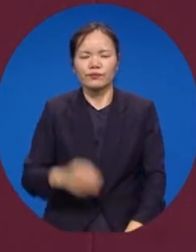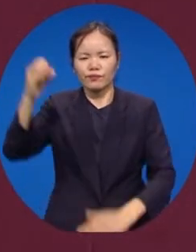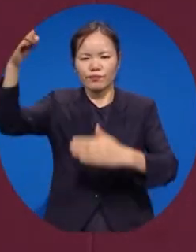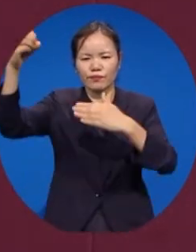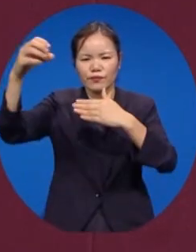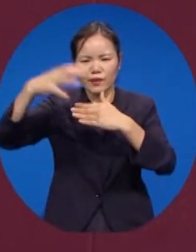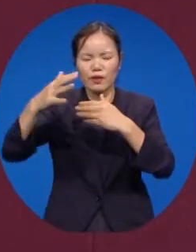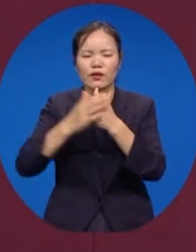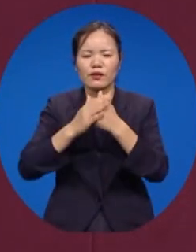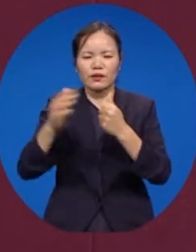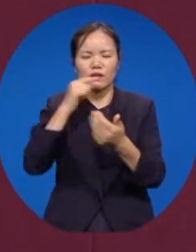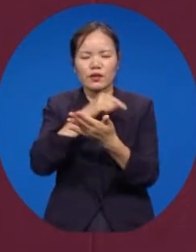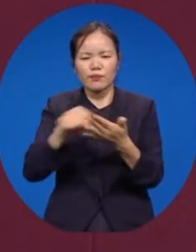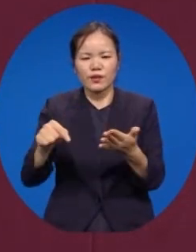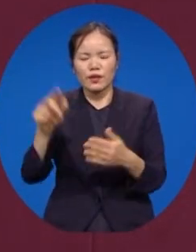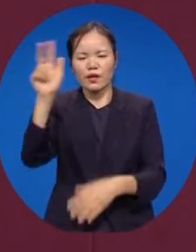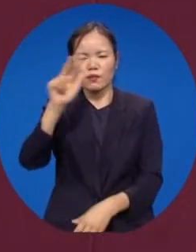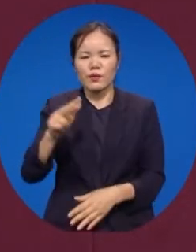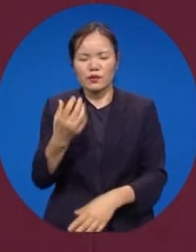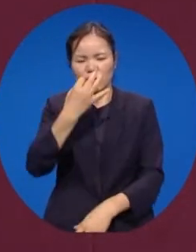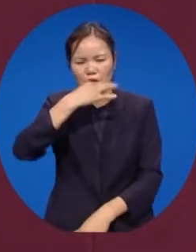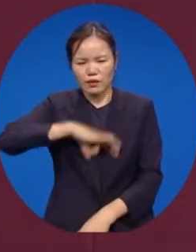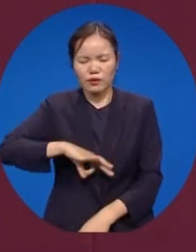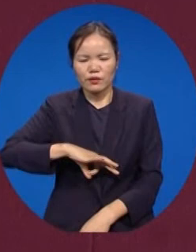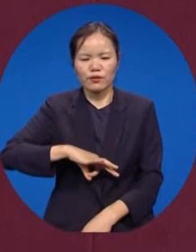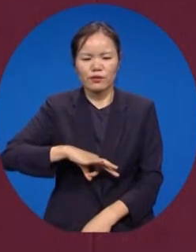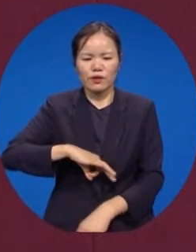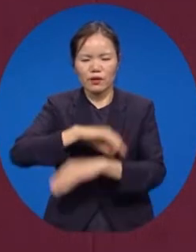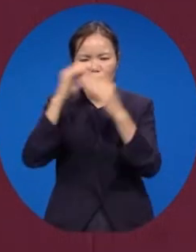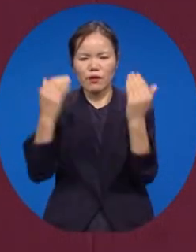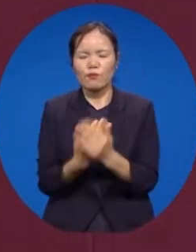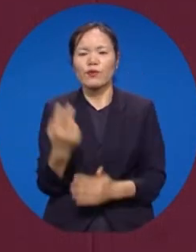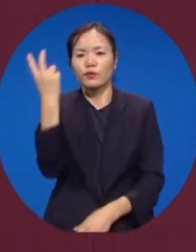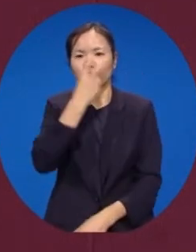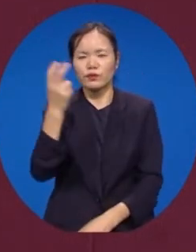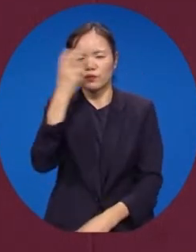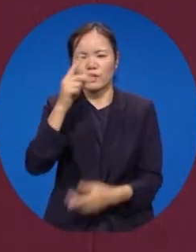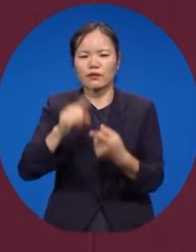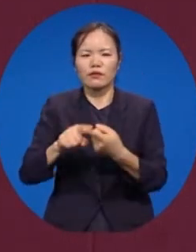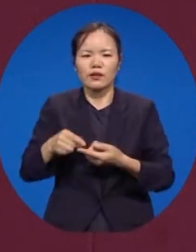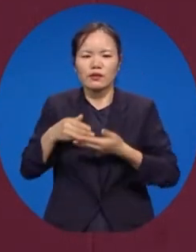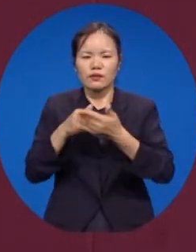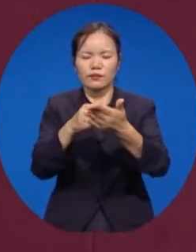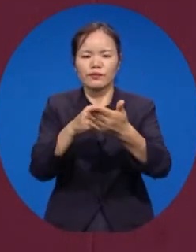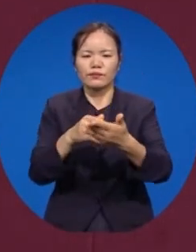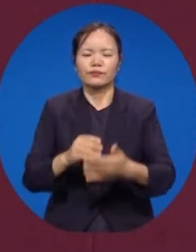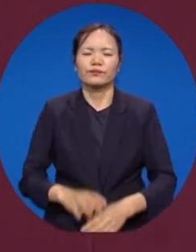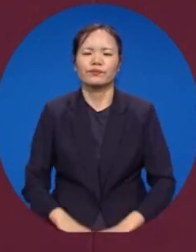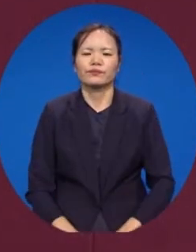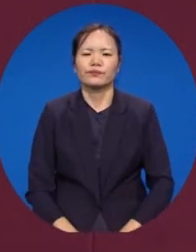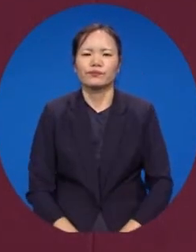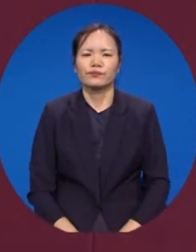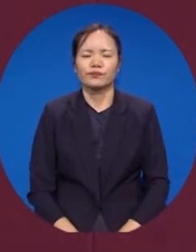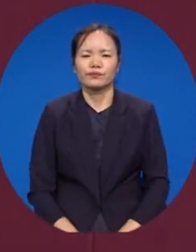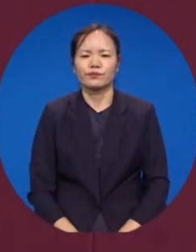태양광으로 인한 폐해와 발전 효과를 전수조사할 것을 제안합니다.